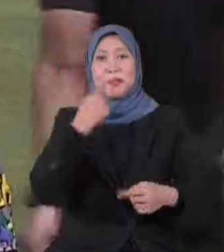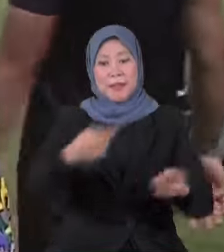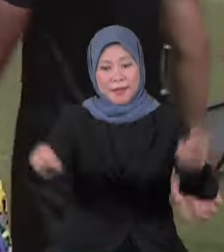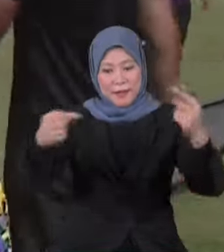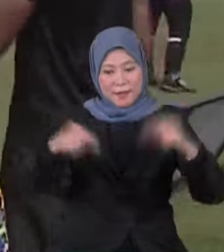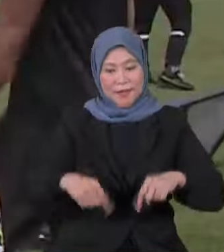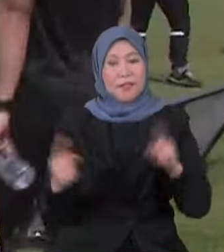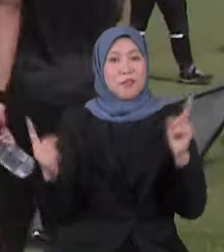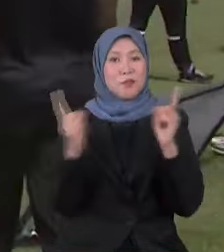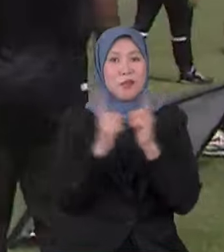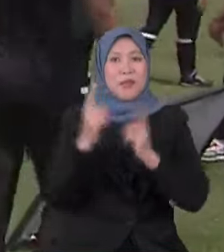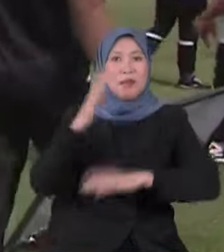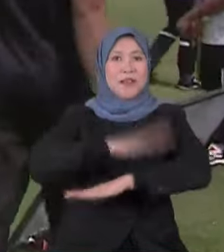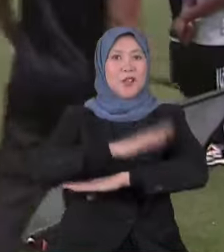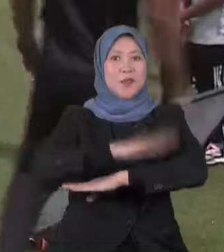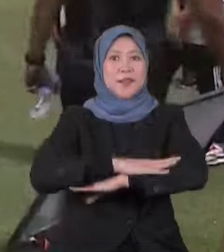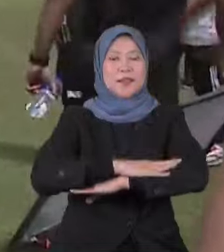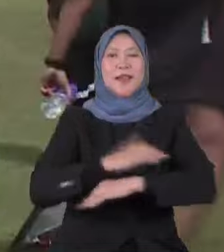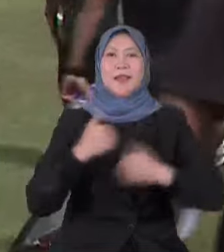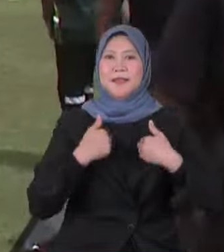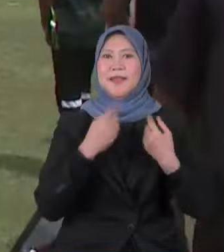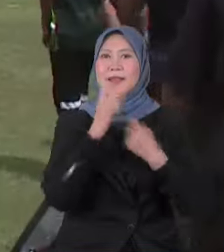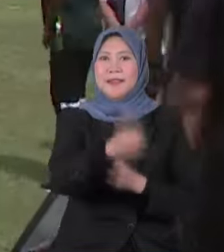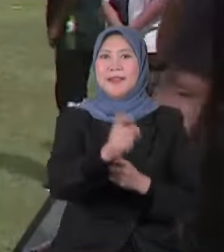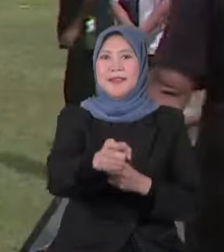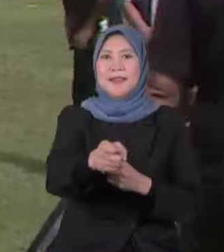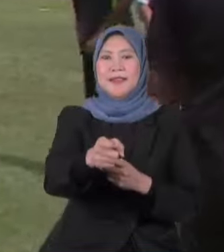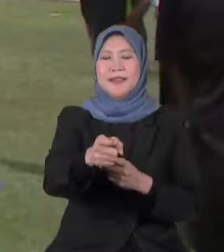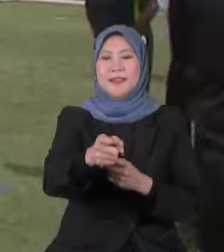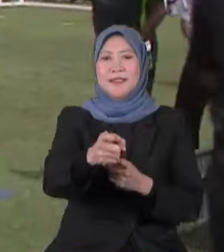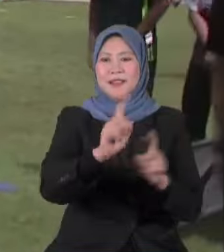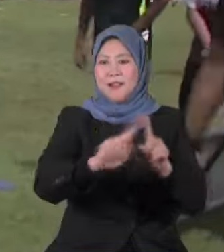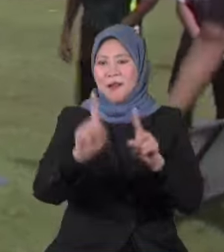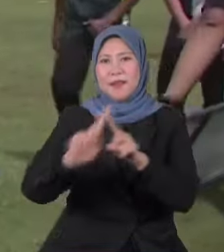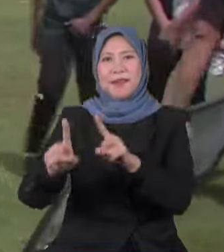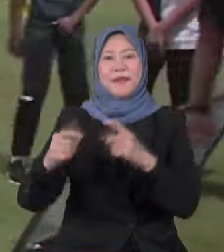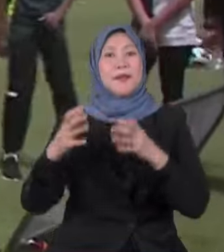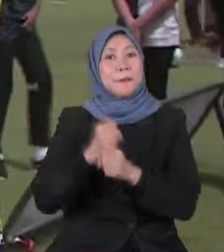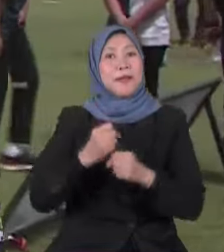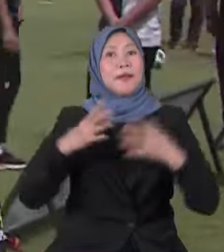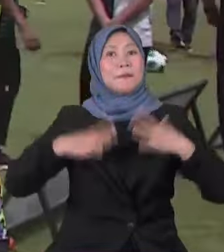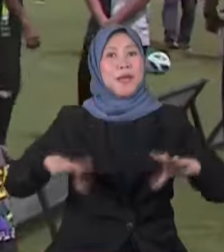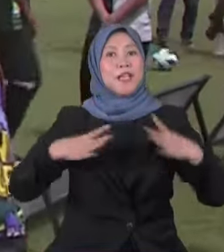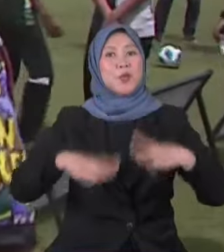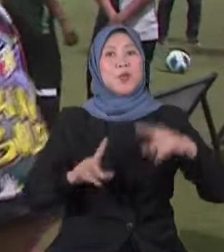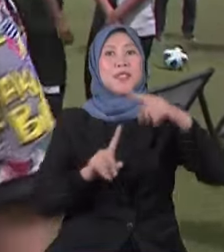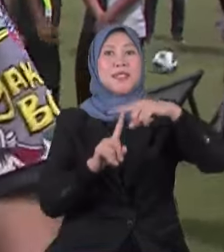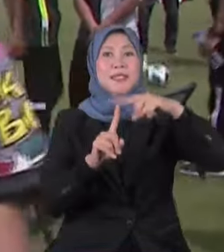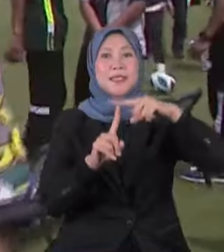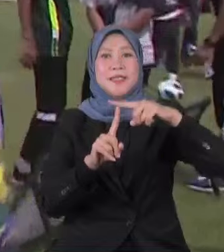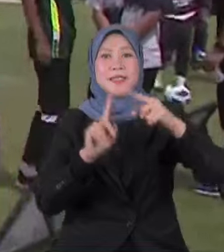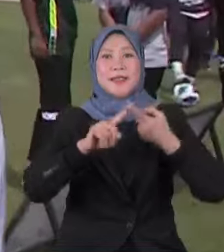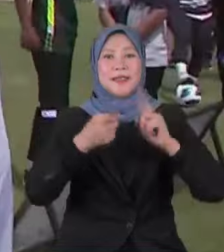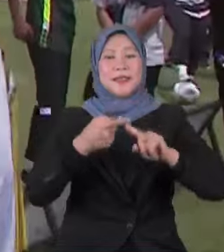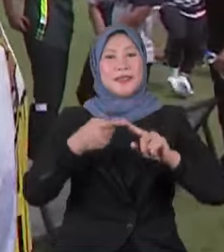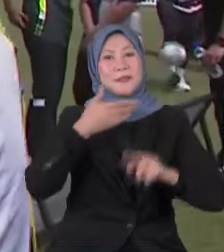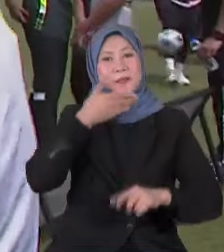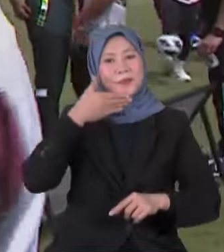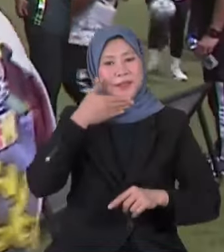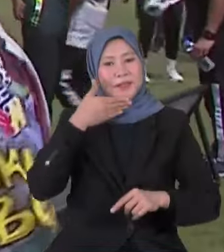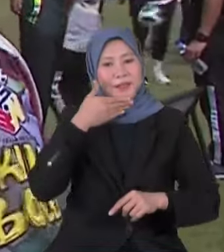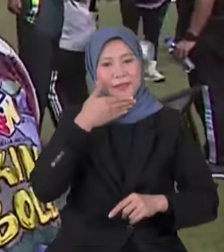book kami, kami akan bagi hadiah, pelbagai jenis hadiah. Especially akan dapat t-shirt rakan muda. Tengok t-shirt rakan muda yang